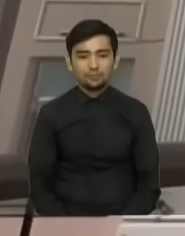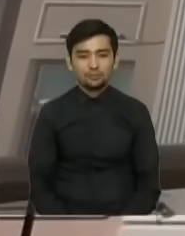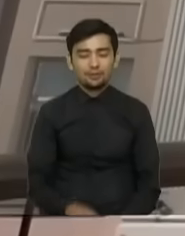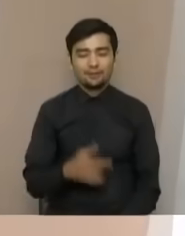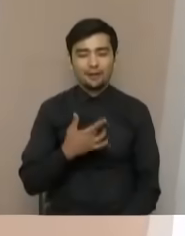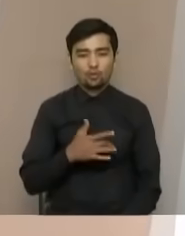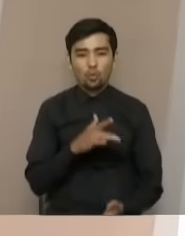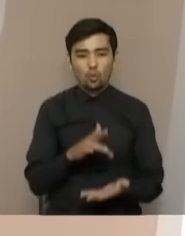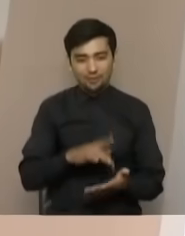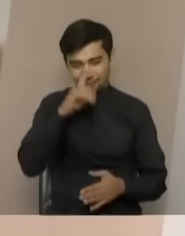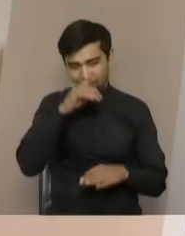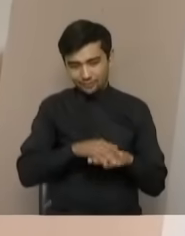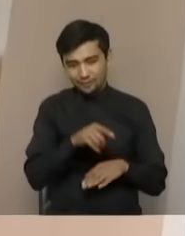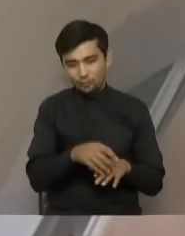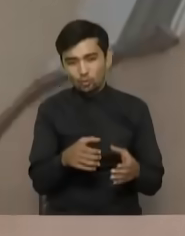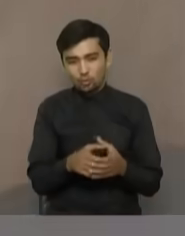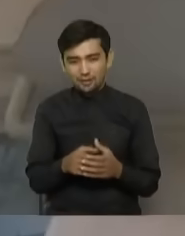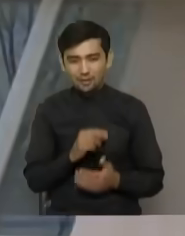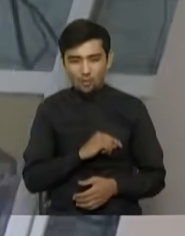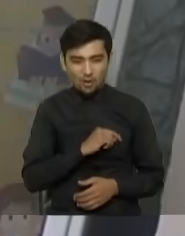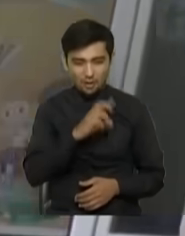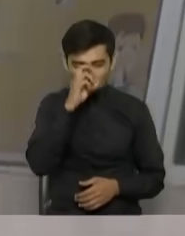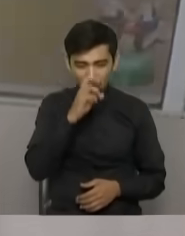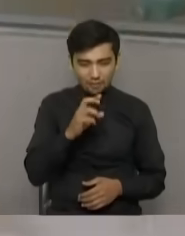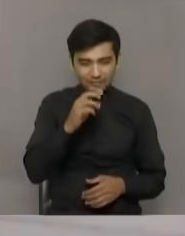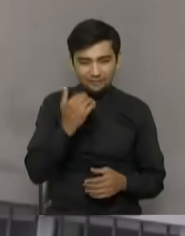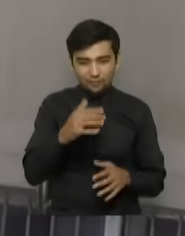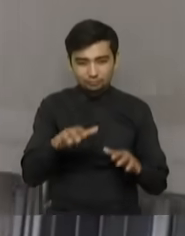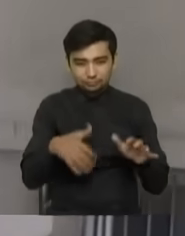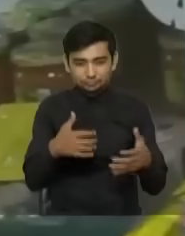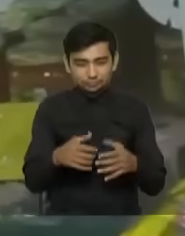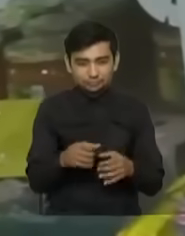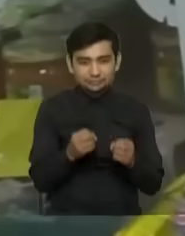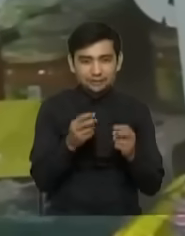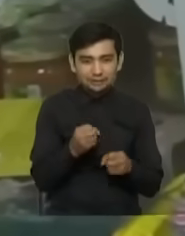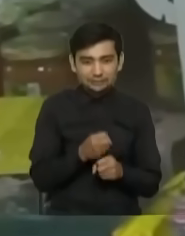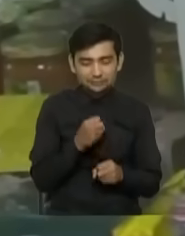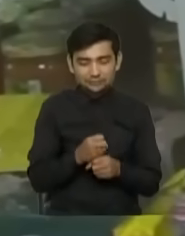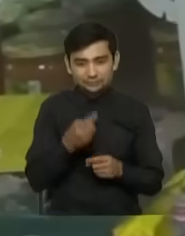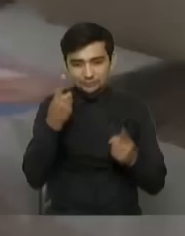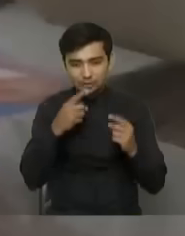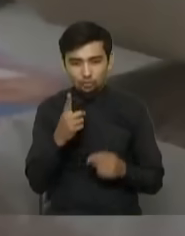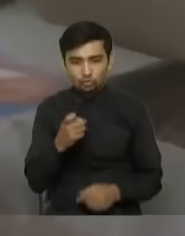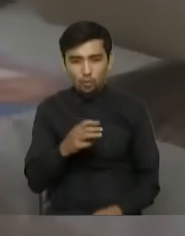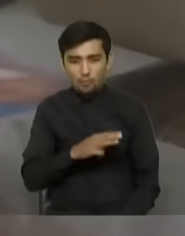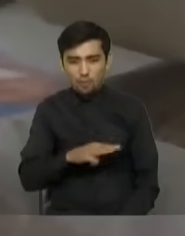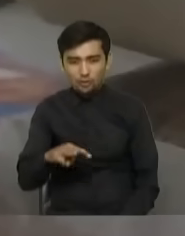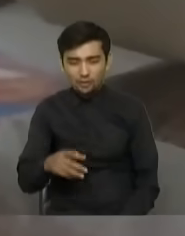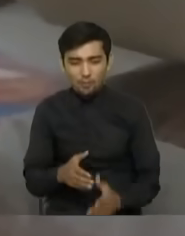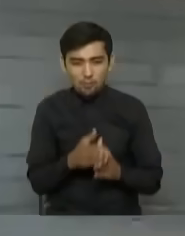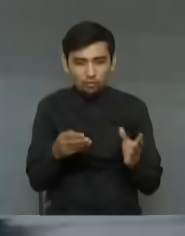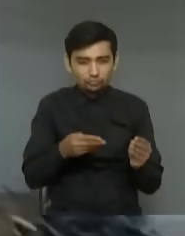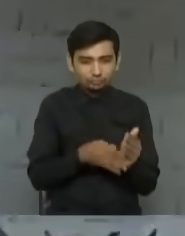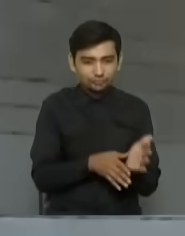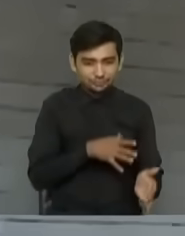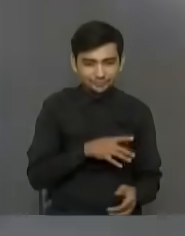Тараз қаласы әкімдігінің бір топ қызметкері мемлекет мүлкін қалай майшелпекке айналдырған, ел қоржынына 100 миллион теңгеден аса шығын